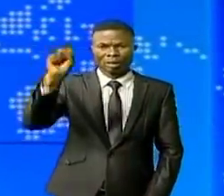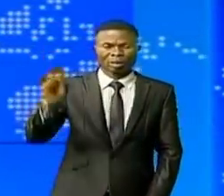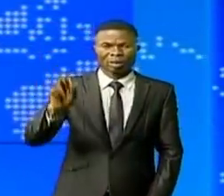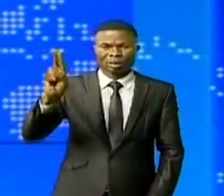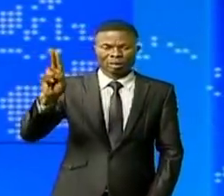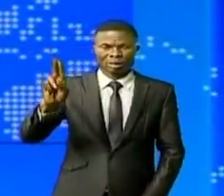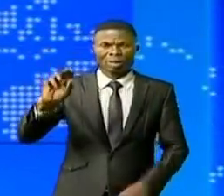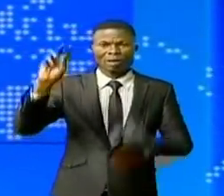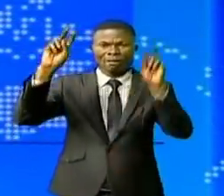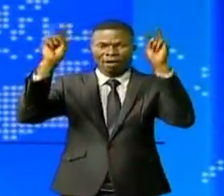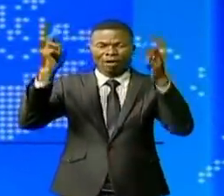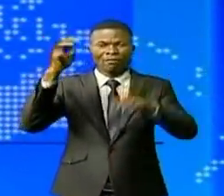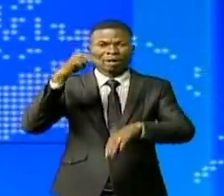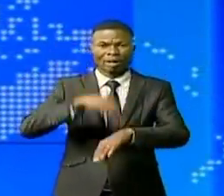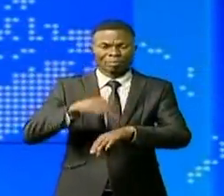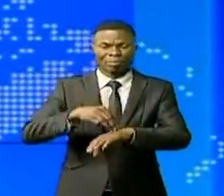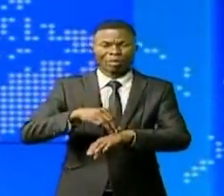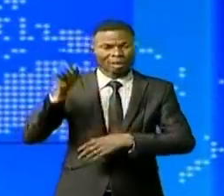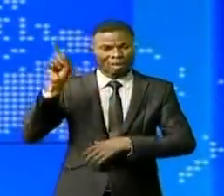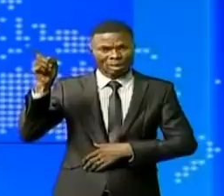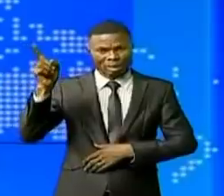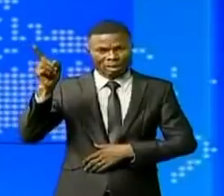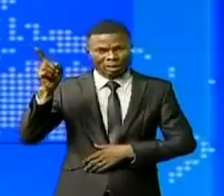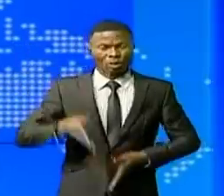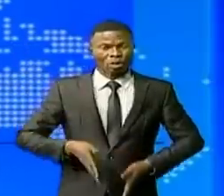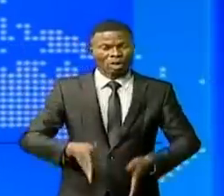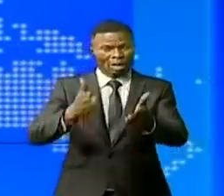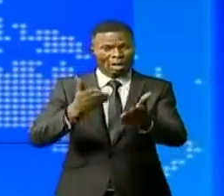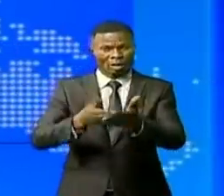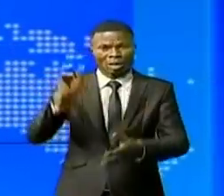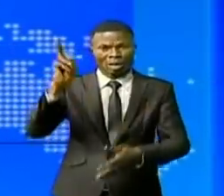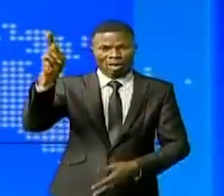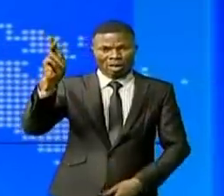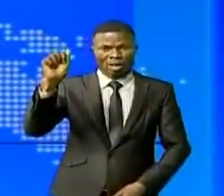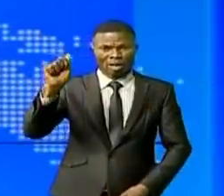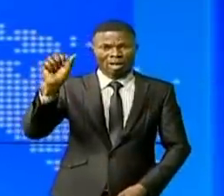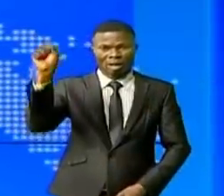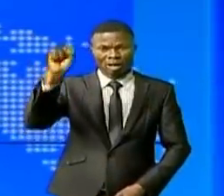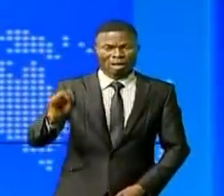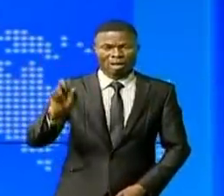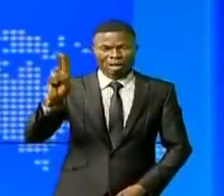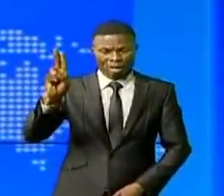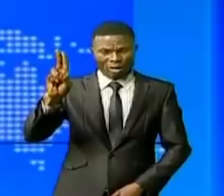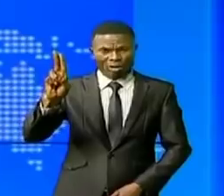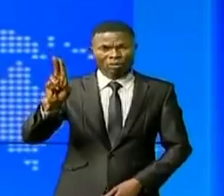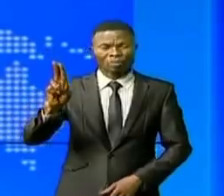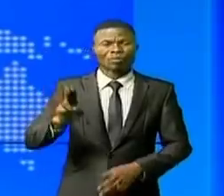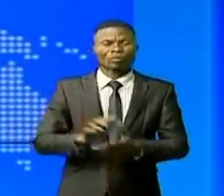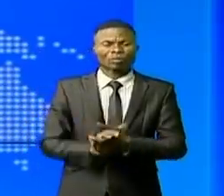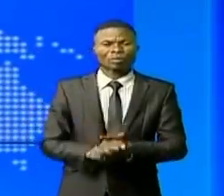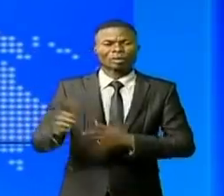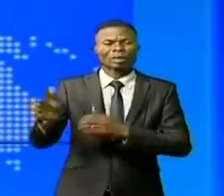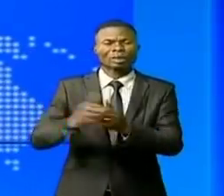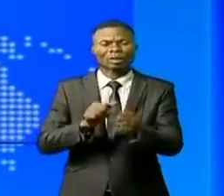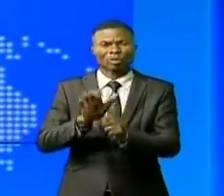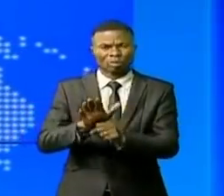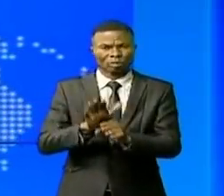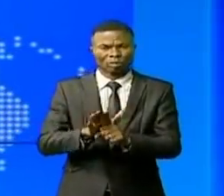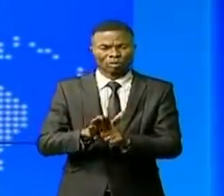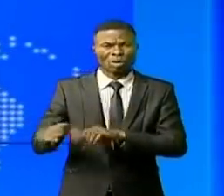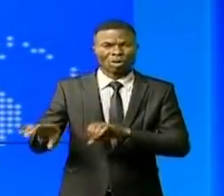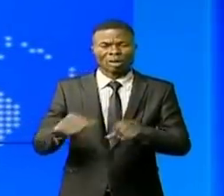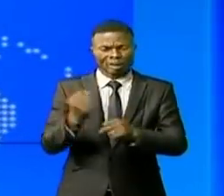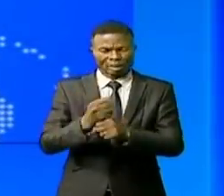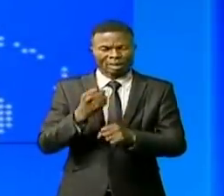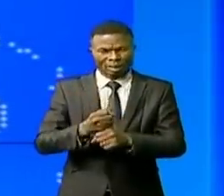portuaire de Matadi au Congo central, cette route a subi depuis un temps une cure de jouvence avec la série de